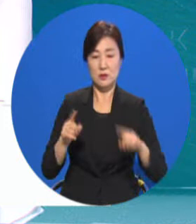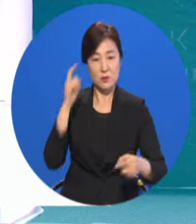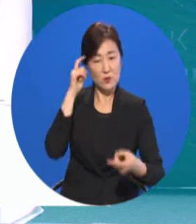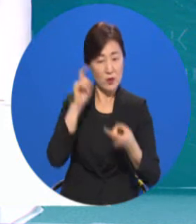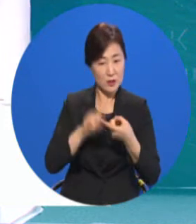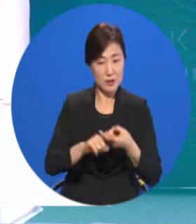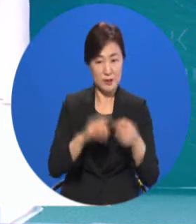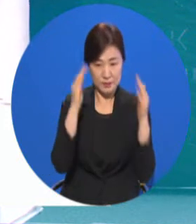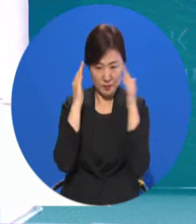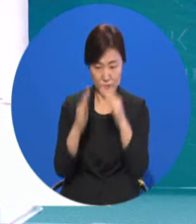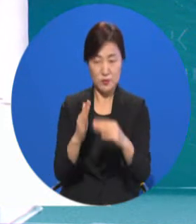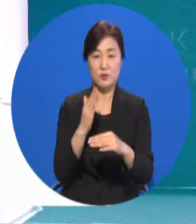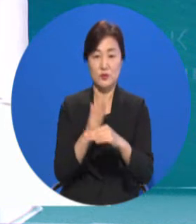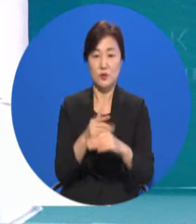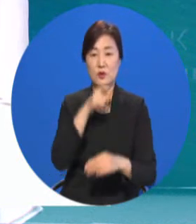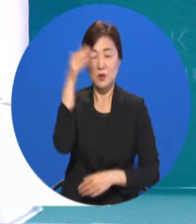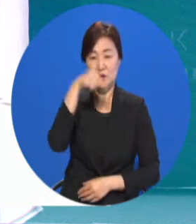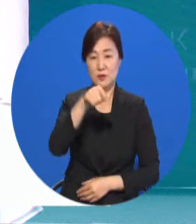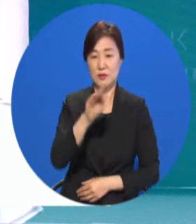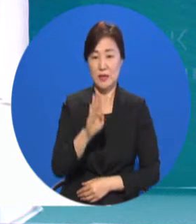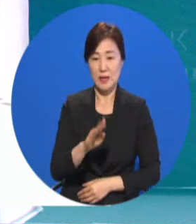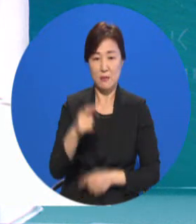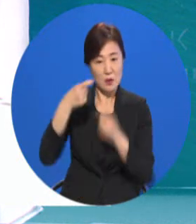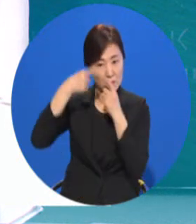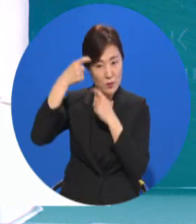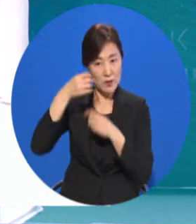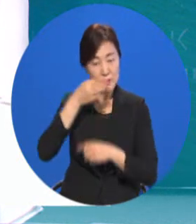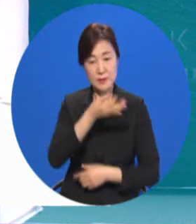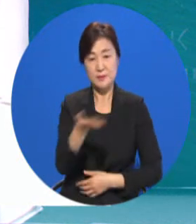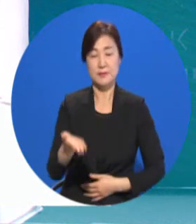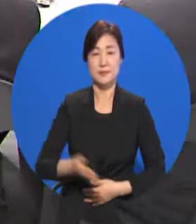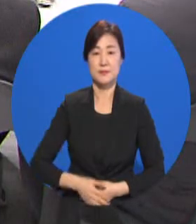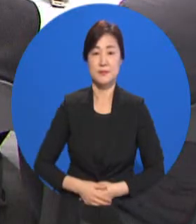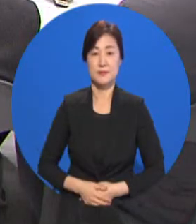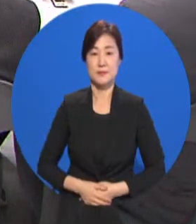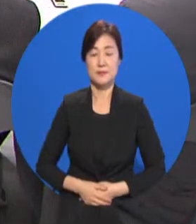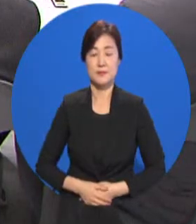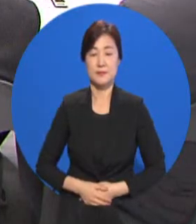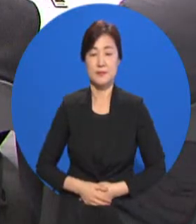집중되고 있는 여수 갑 선거구를 직접 살펴봤습니다.